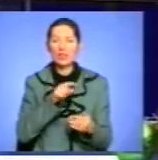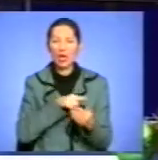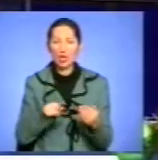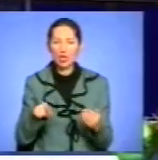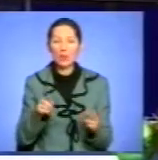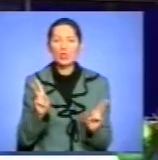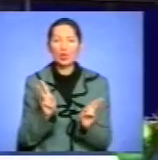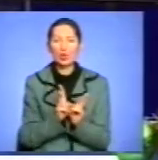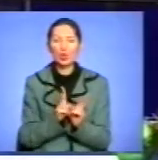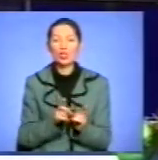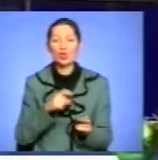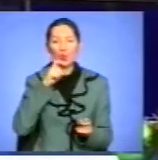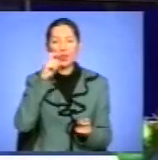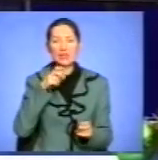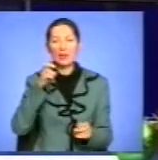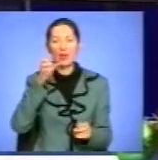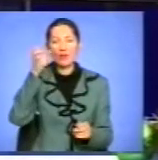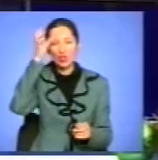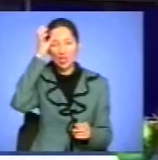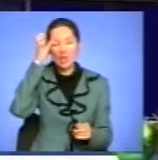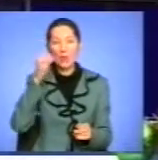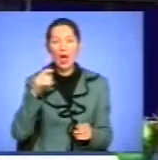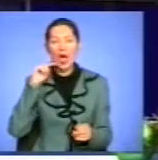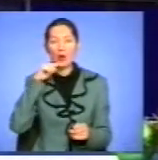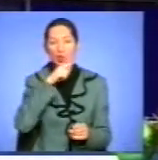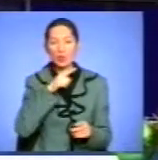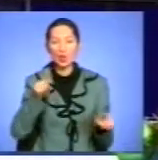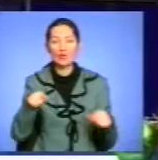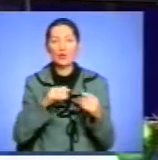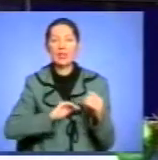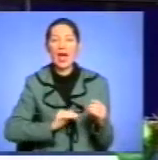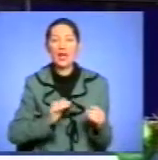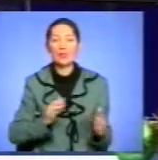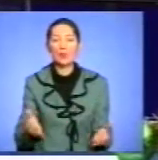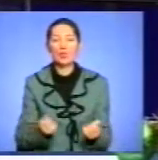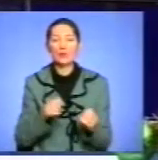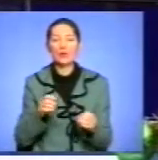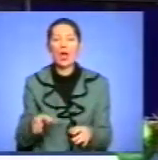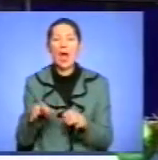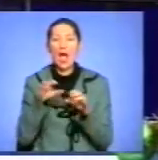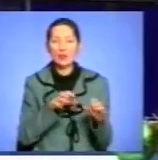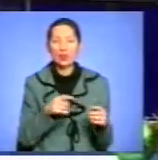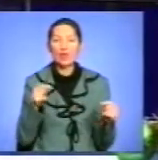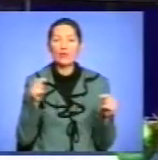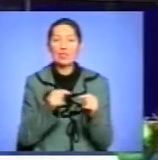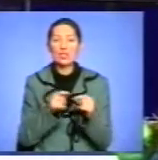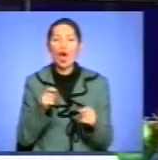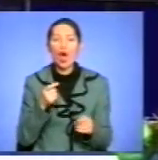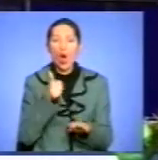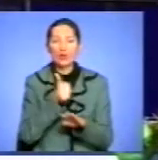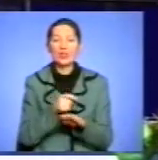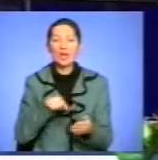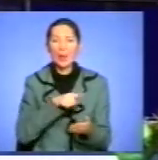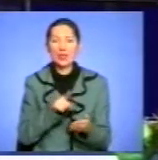зустрічі з вітчизняними вченими-економістами. Створення агентства з підтримки експорту та визначення ключових питань стратегії розвитку